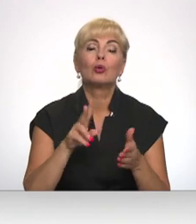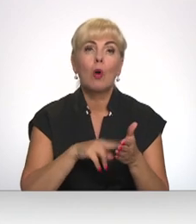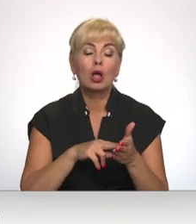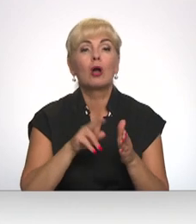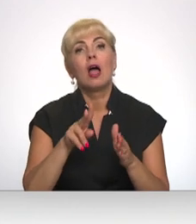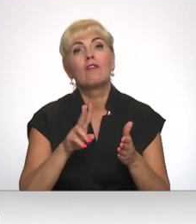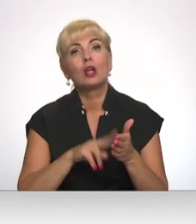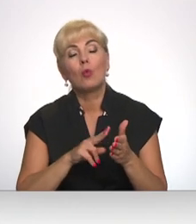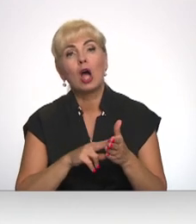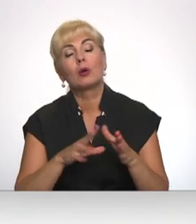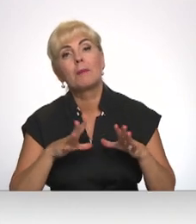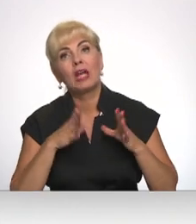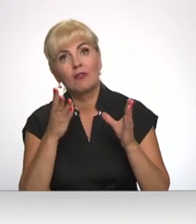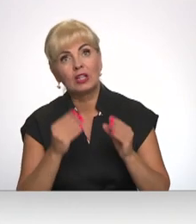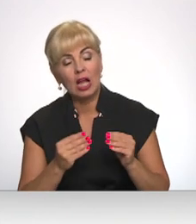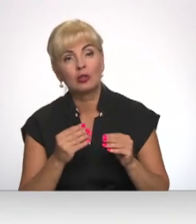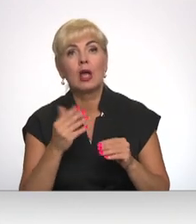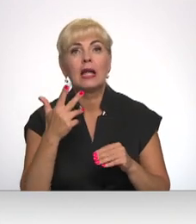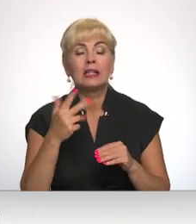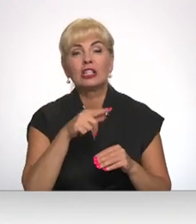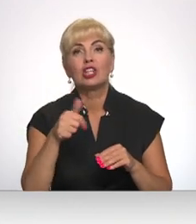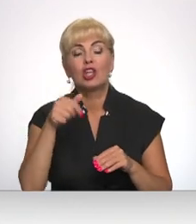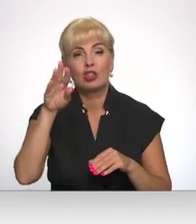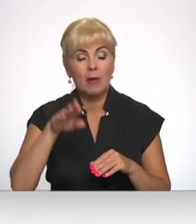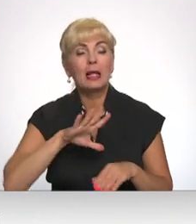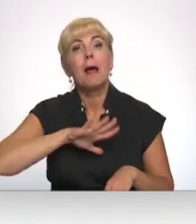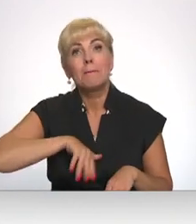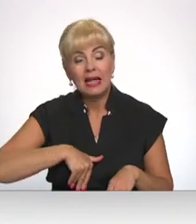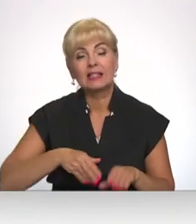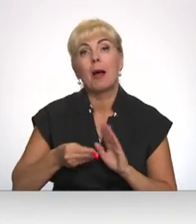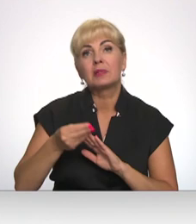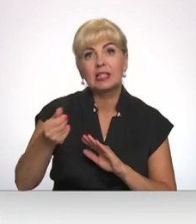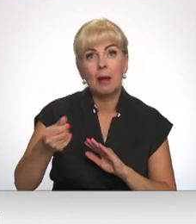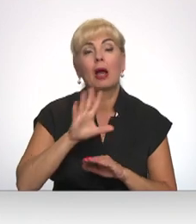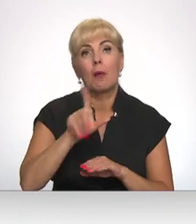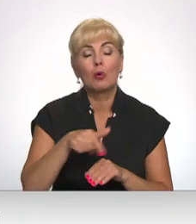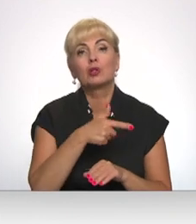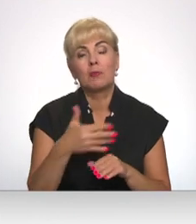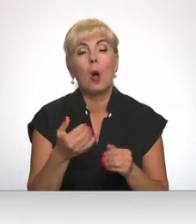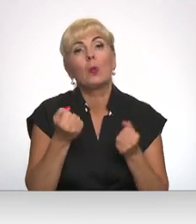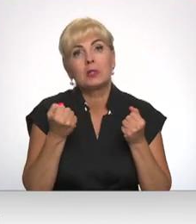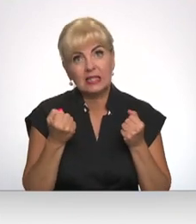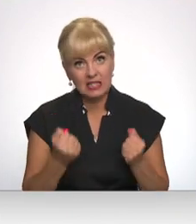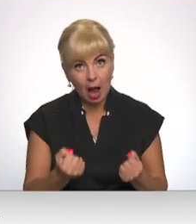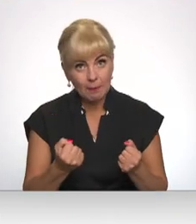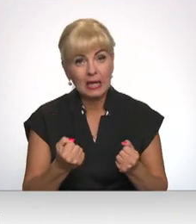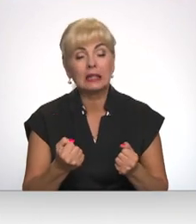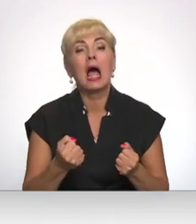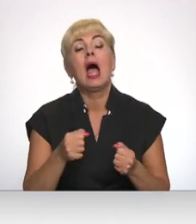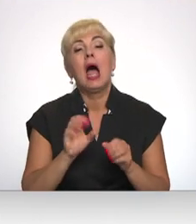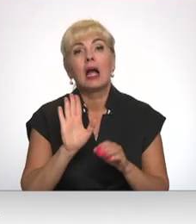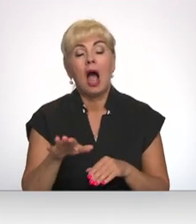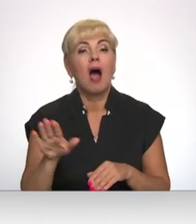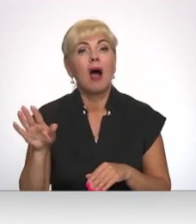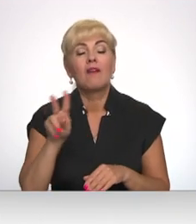uz 3 vai 6 mēnešiem, lai ļautu samaksāt pēc tam, kad būsim nostājušies uz kājām. Kā RTV skaidro